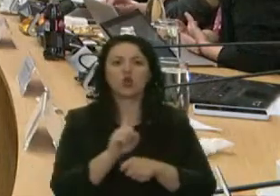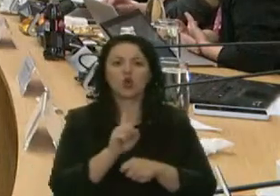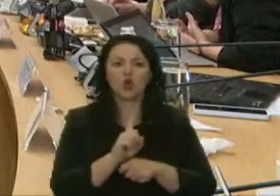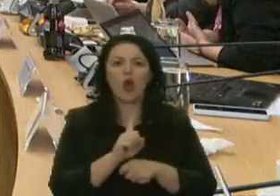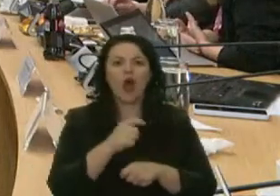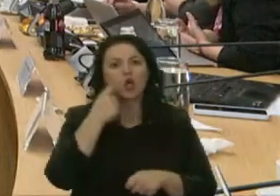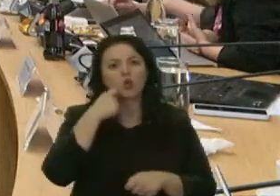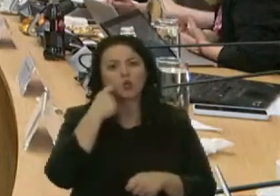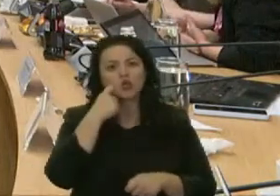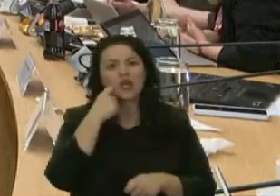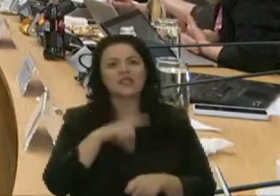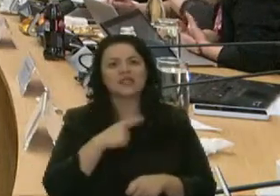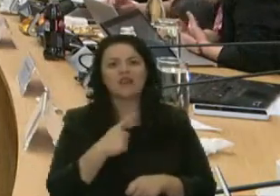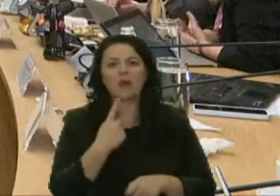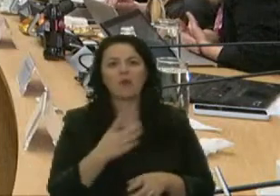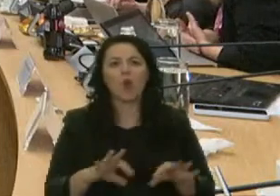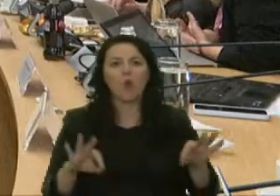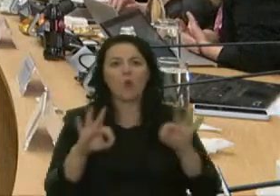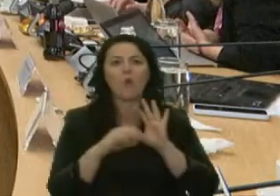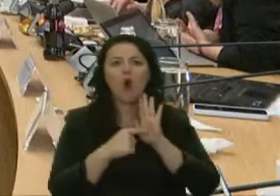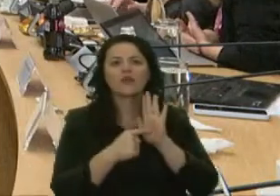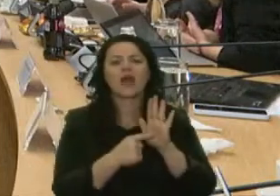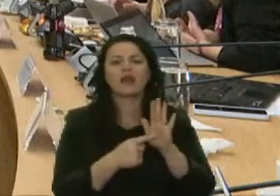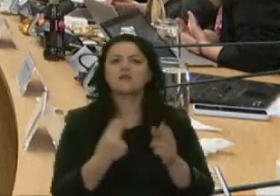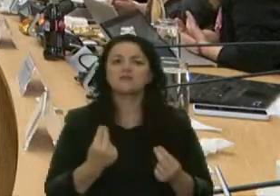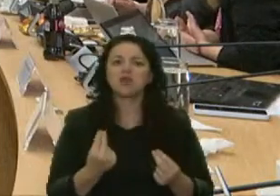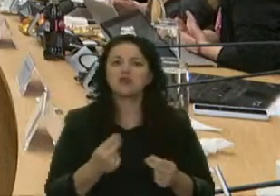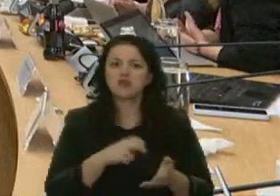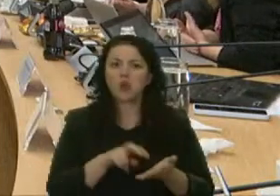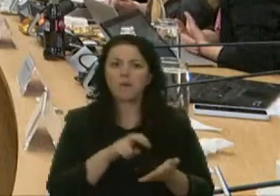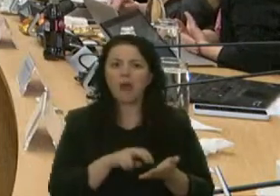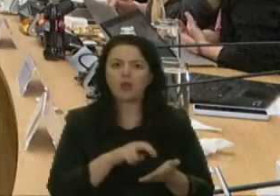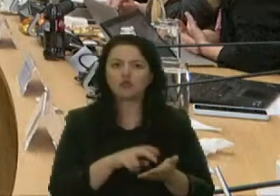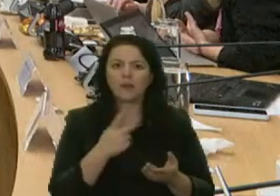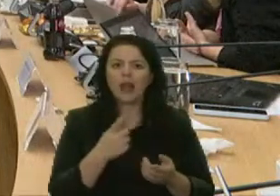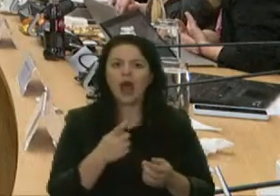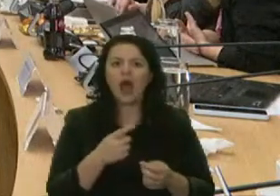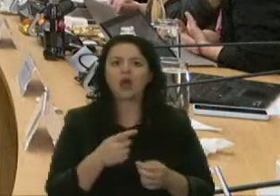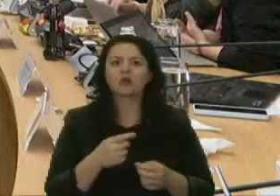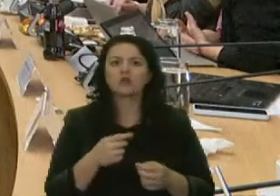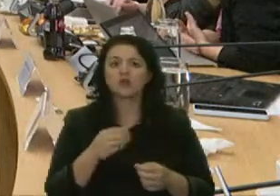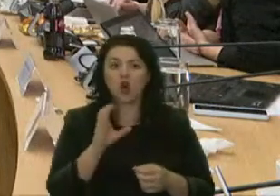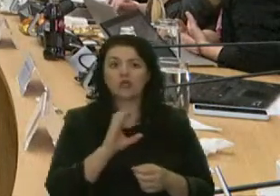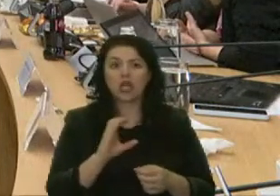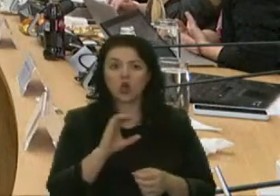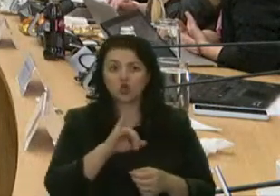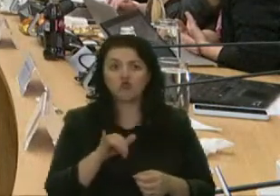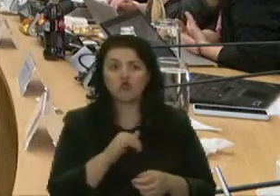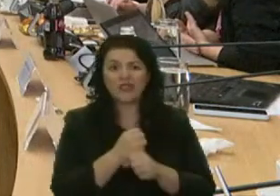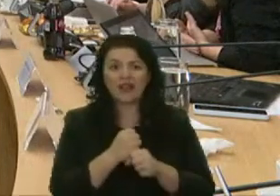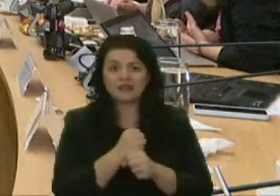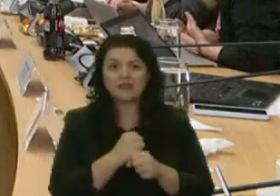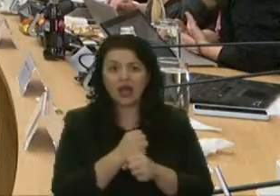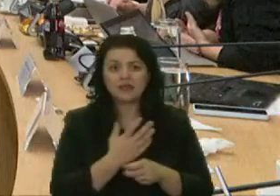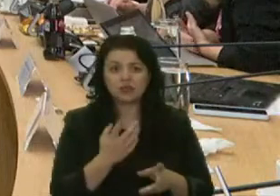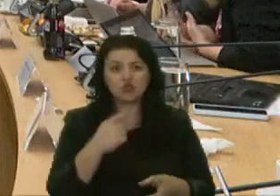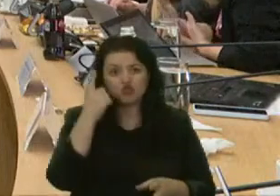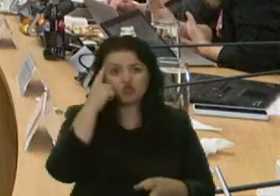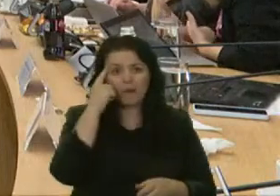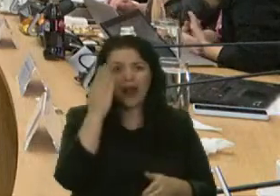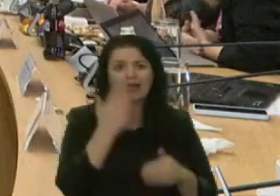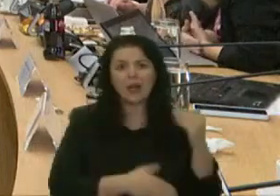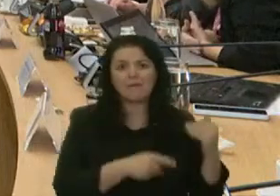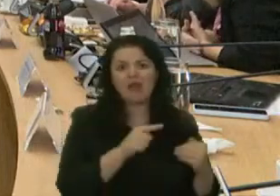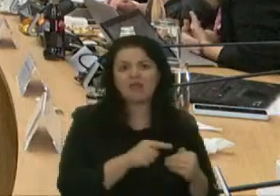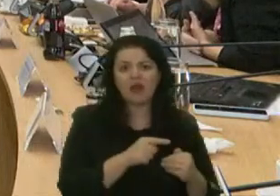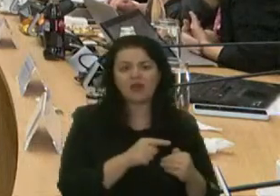Cluj Napoca să fim un model de ce să nu mergem la Consiliul Județean cu un astfel de proiect pentru că știm care sunt limitările lor după